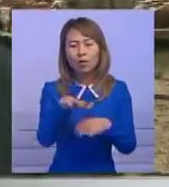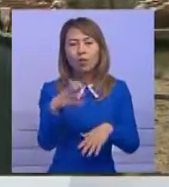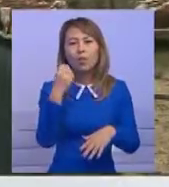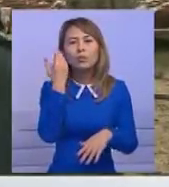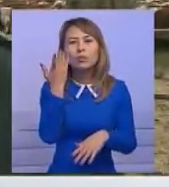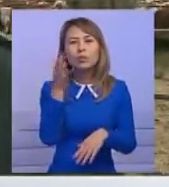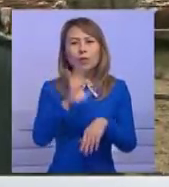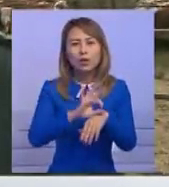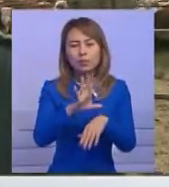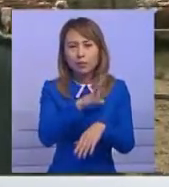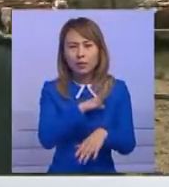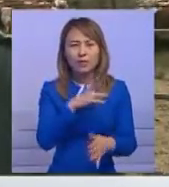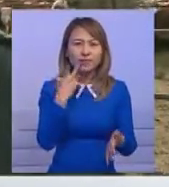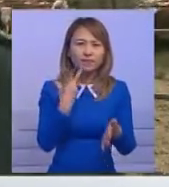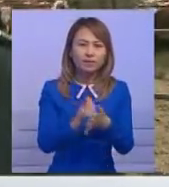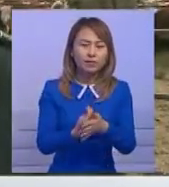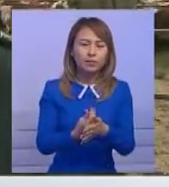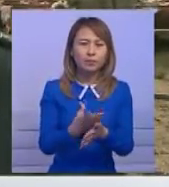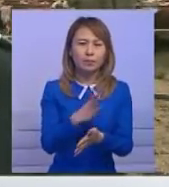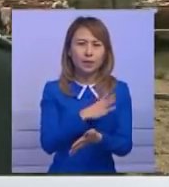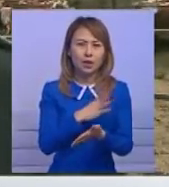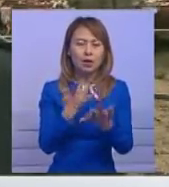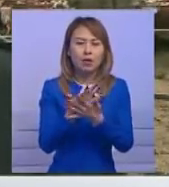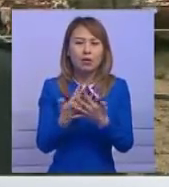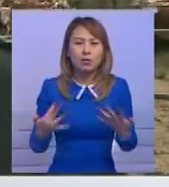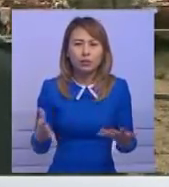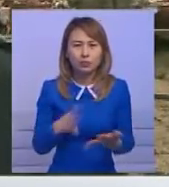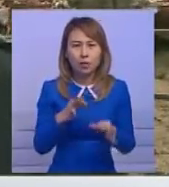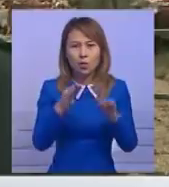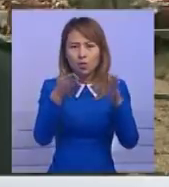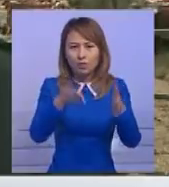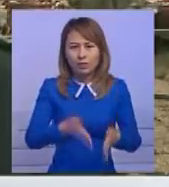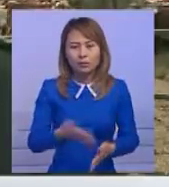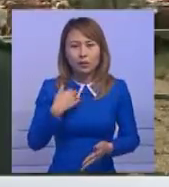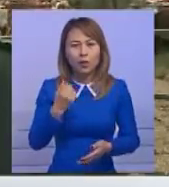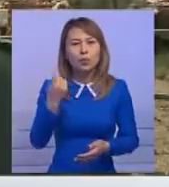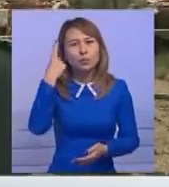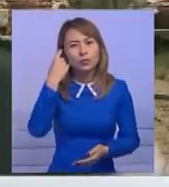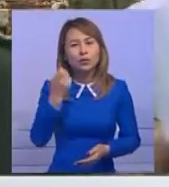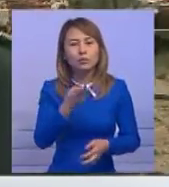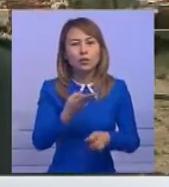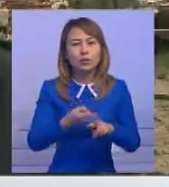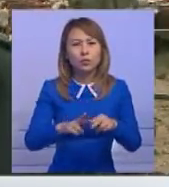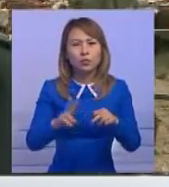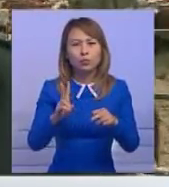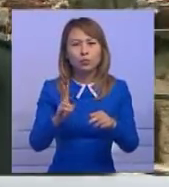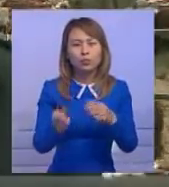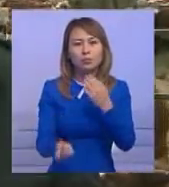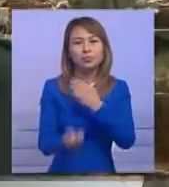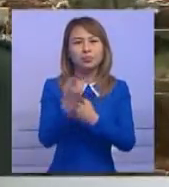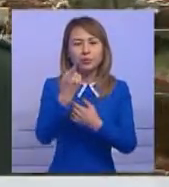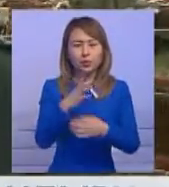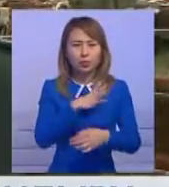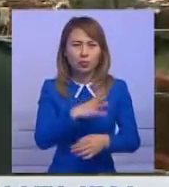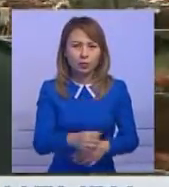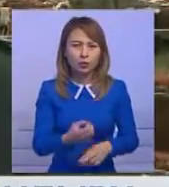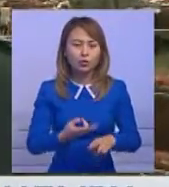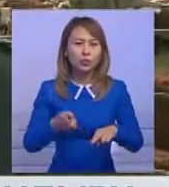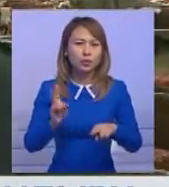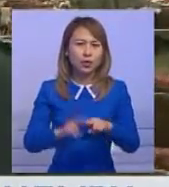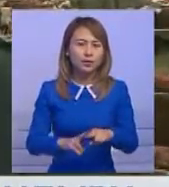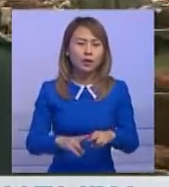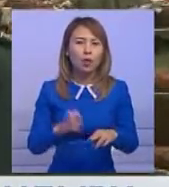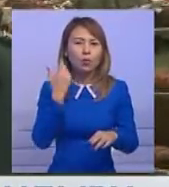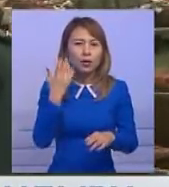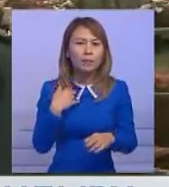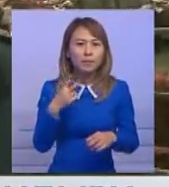уақытта егілді, қандай ауруға тексерілді. Өткенде біз өзімізде қалтыра бермейміз ғой бұл малды. Ертең бұл басқа шаруаға сатылуы мүмкін. Жаңағы сонда барған